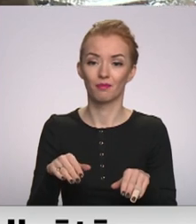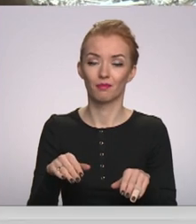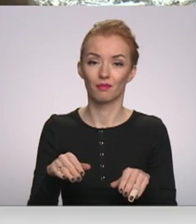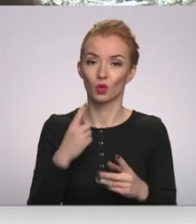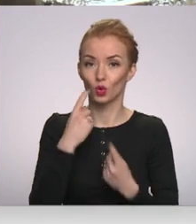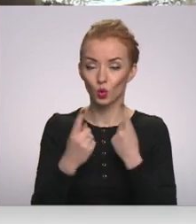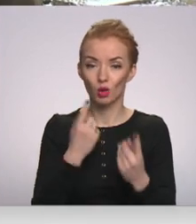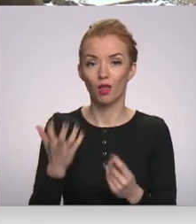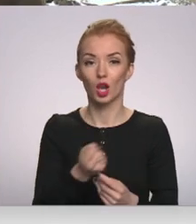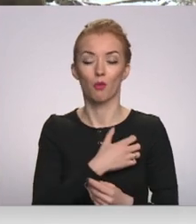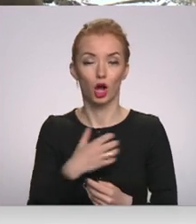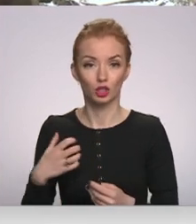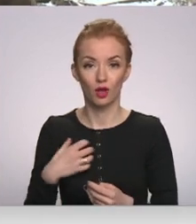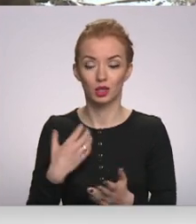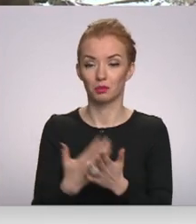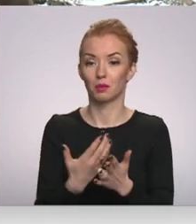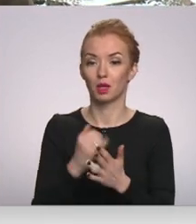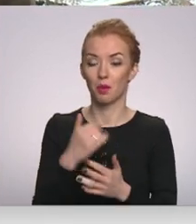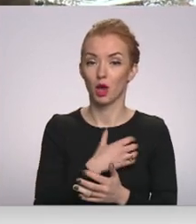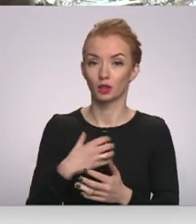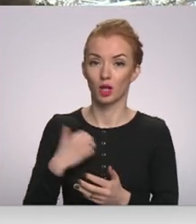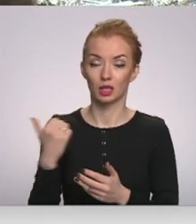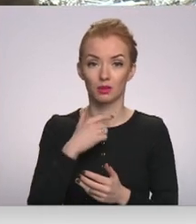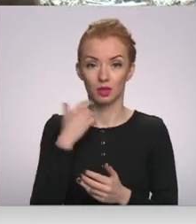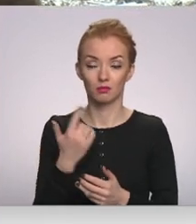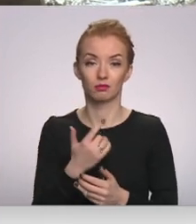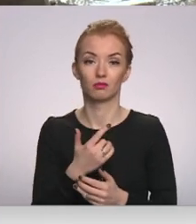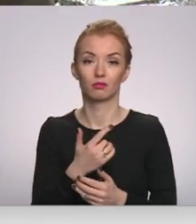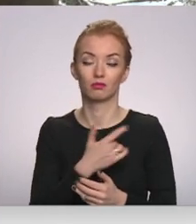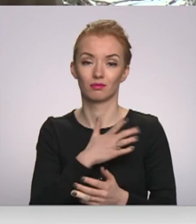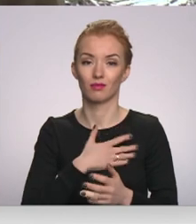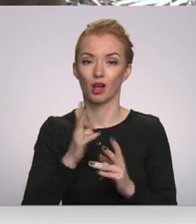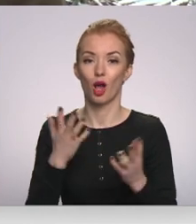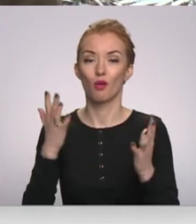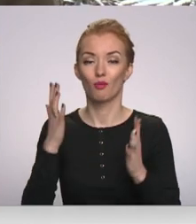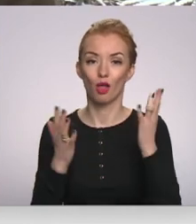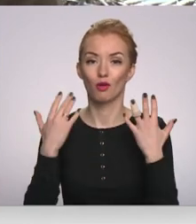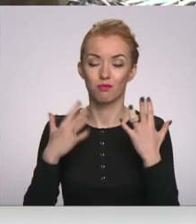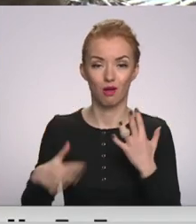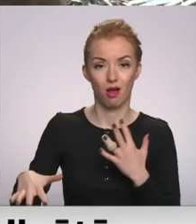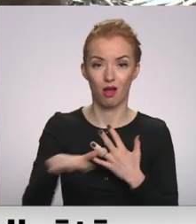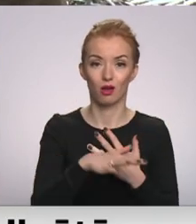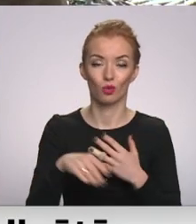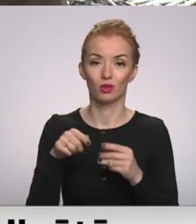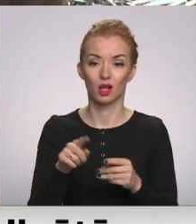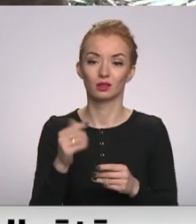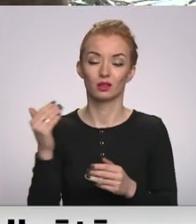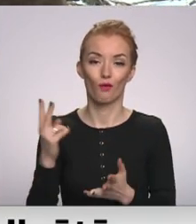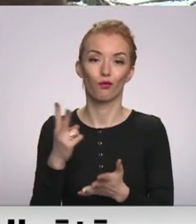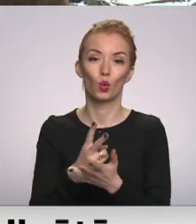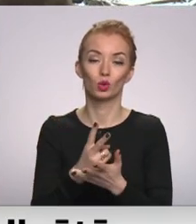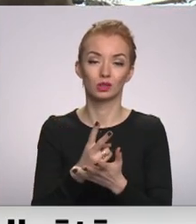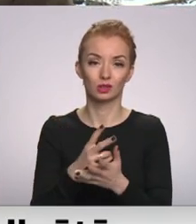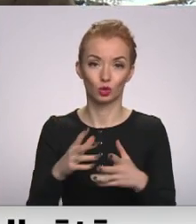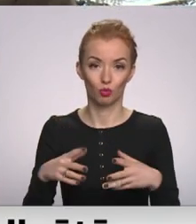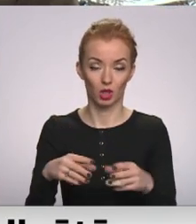varam runāt ar pašvaldību, piemēram, ja pašvaldība vēlās viņu paņemt kā meža parku, ja, tad tas, protams, ir pašvaldības funkcija pildīšanai, un